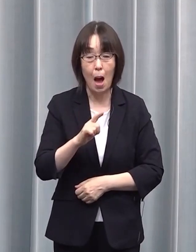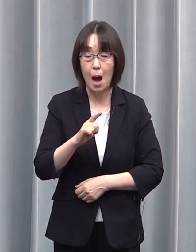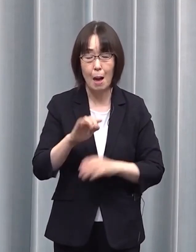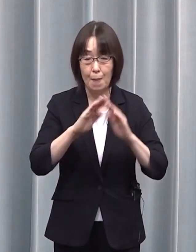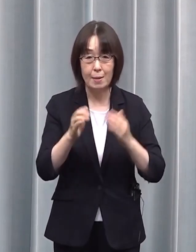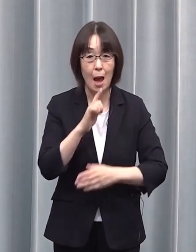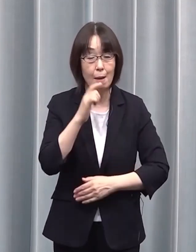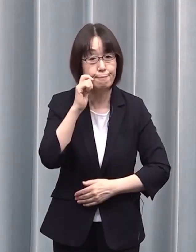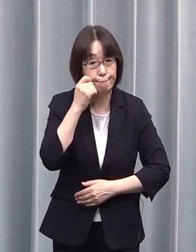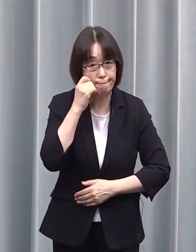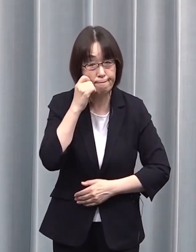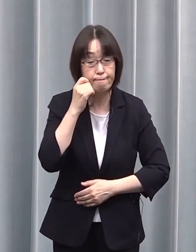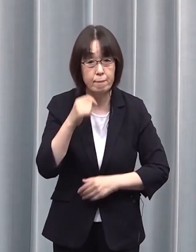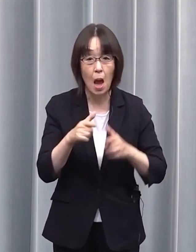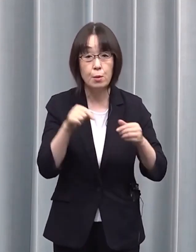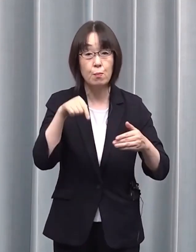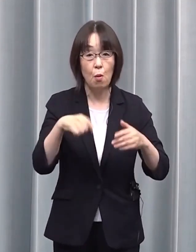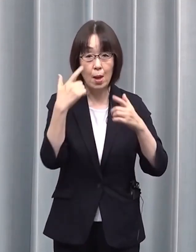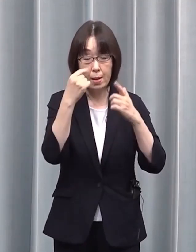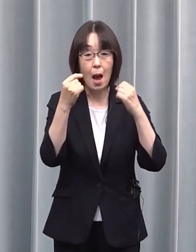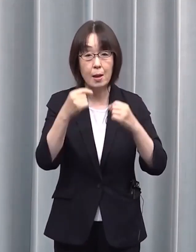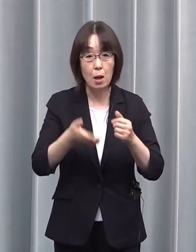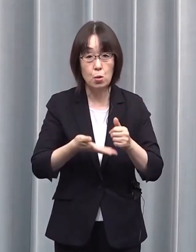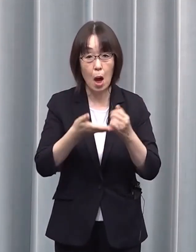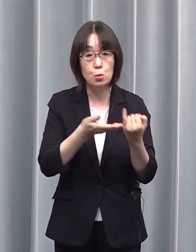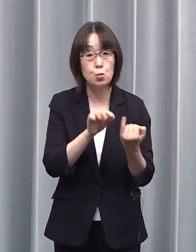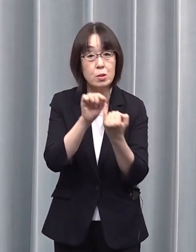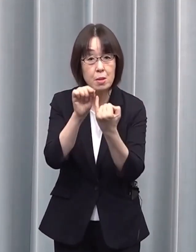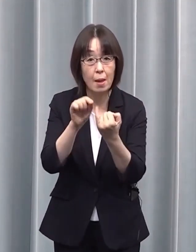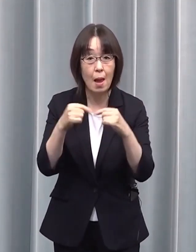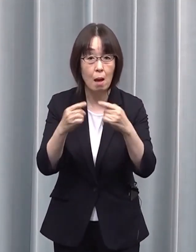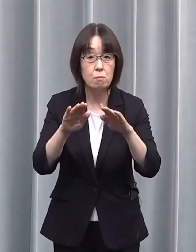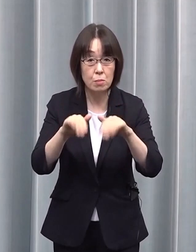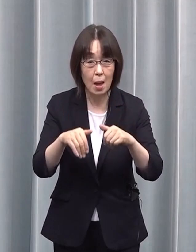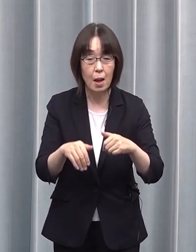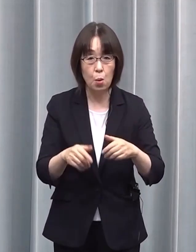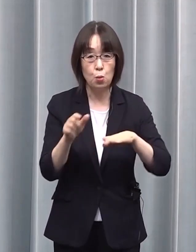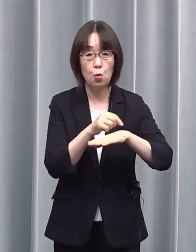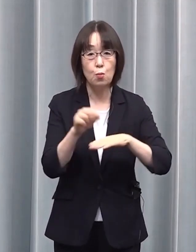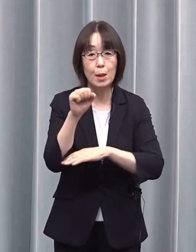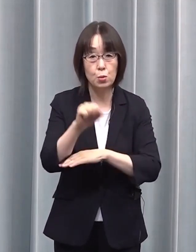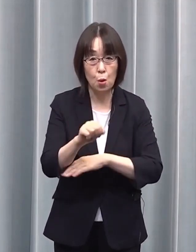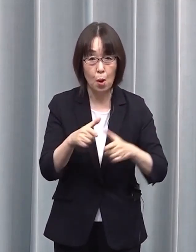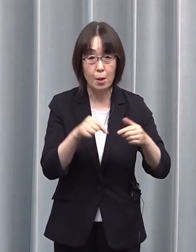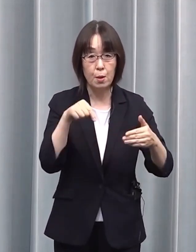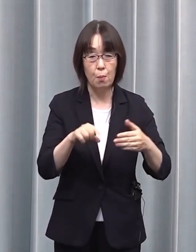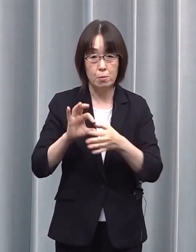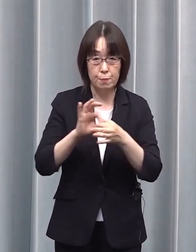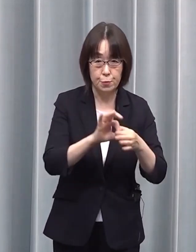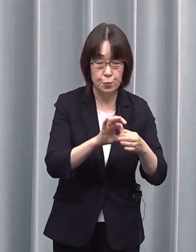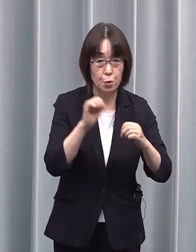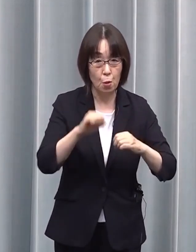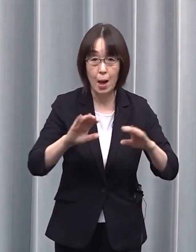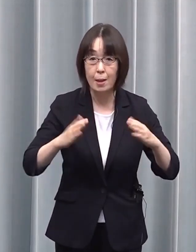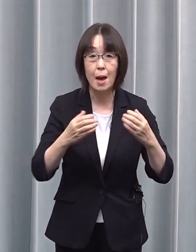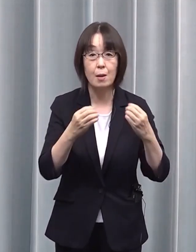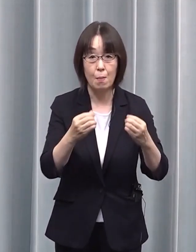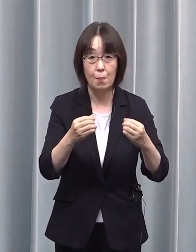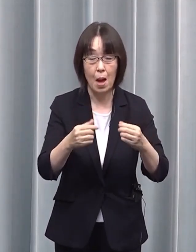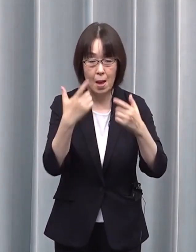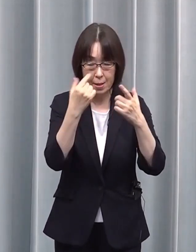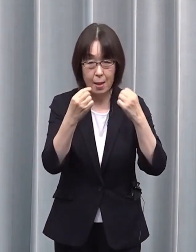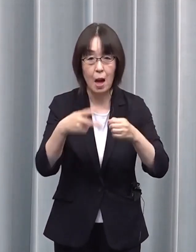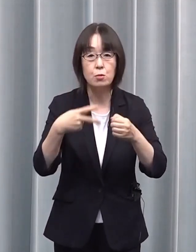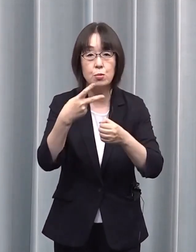薦で入れたものの在留特別許可が今も与えられず、大学2年となって他の友達と同じように就